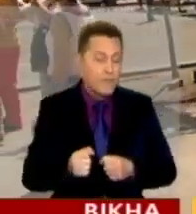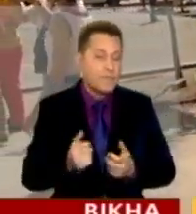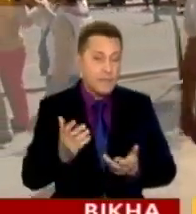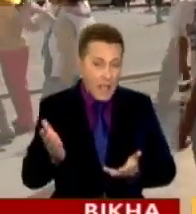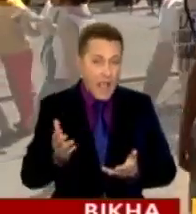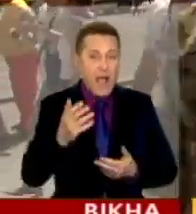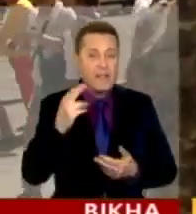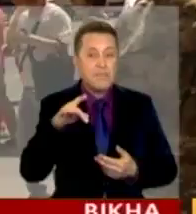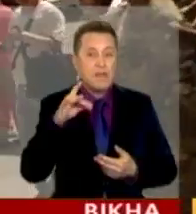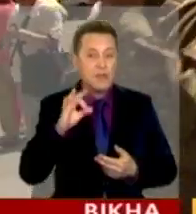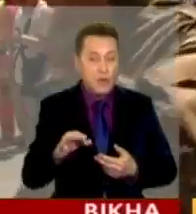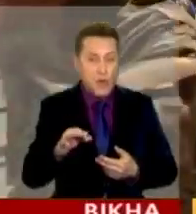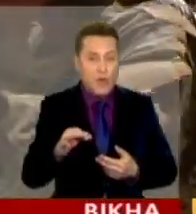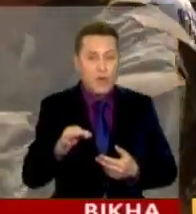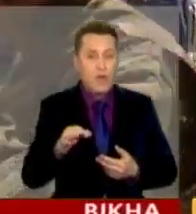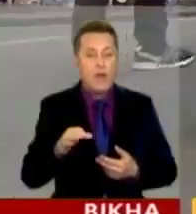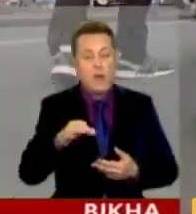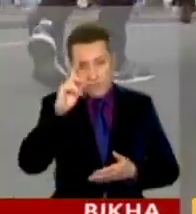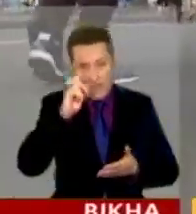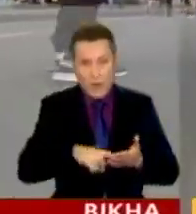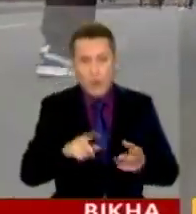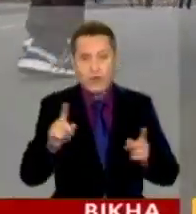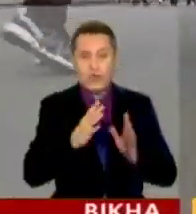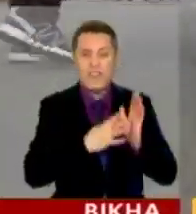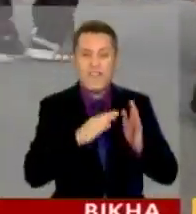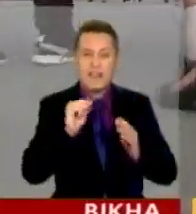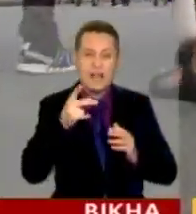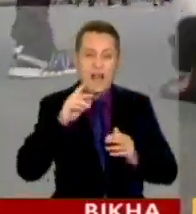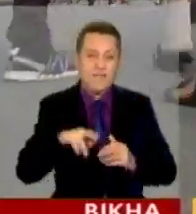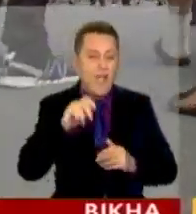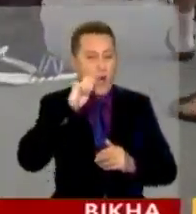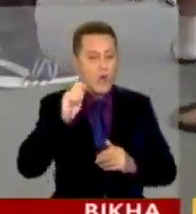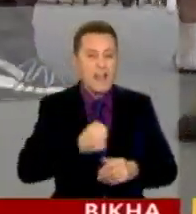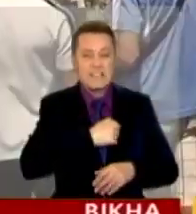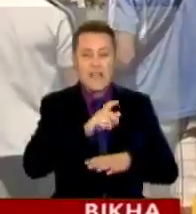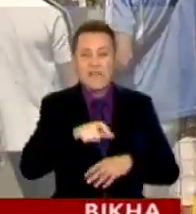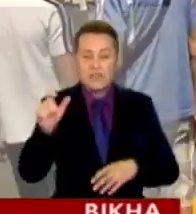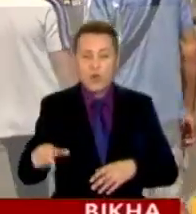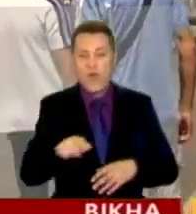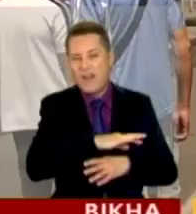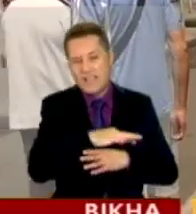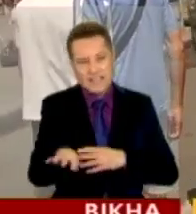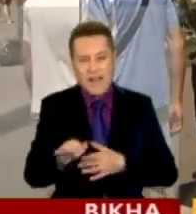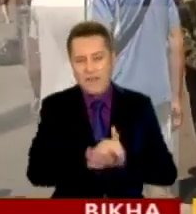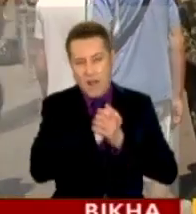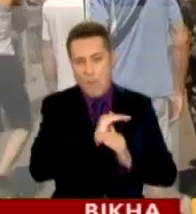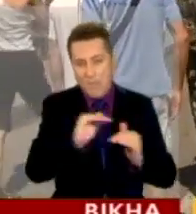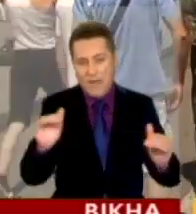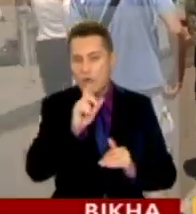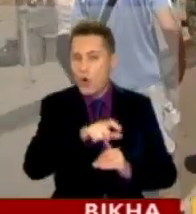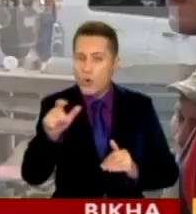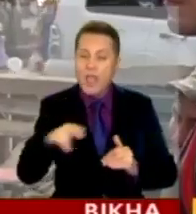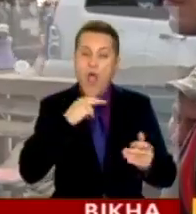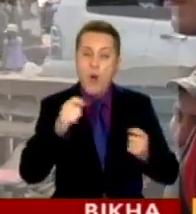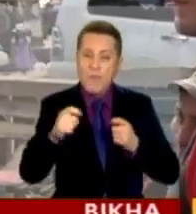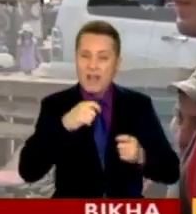і п'ятьох його друзів переборола страх. Вони переконані, 9 травня українські військові у Маріуполі розстрілювали мирних людей. Вони обережно говорять